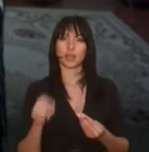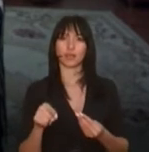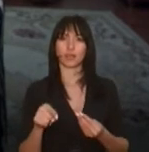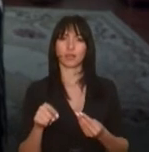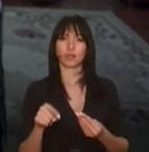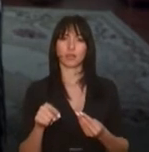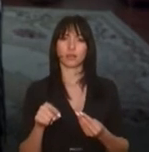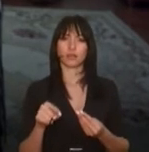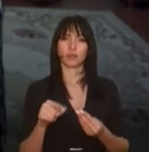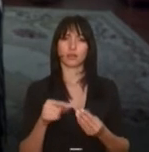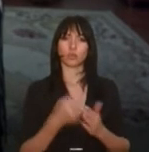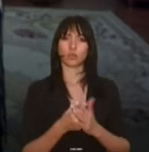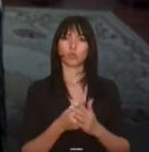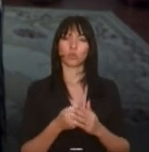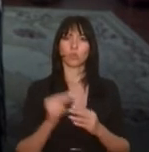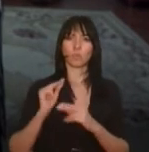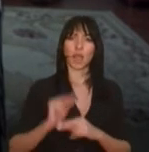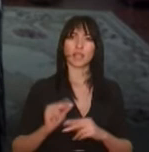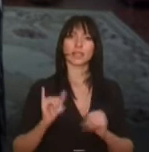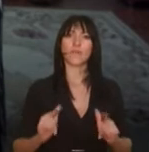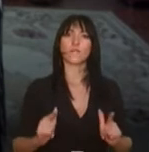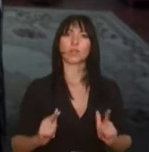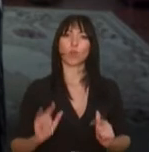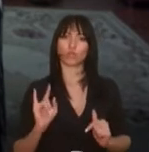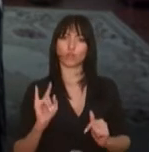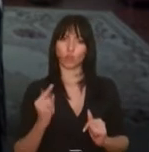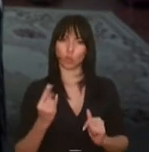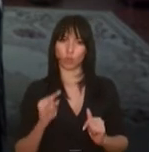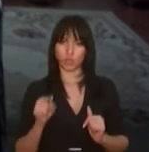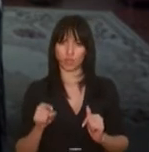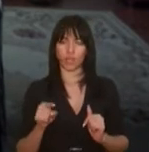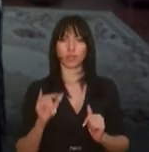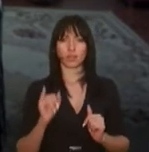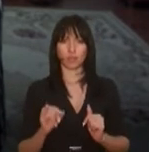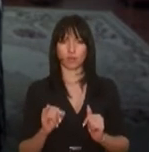режиму праці і відпочинку, так би мовити, і